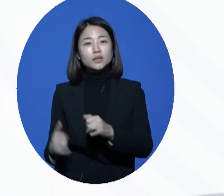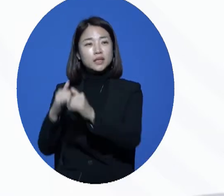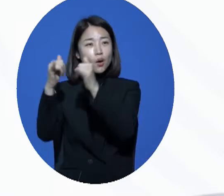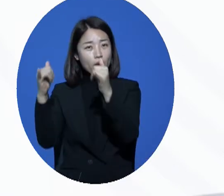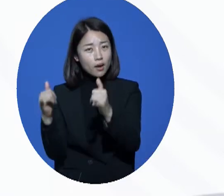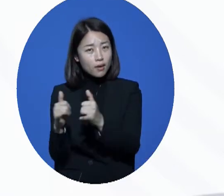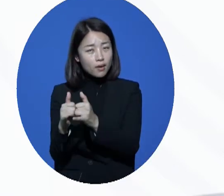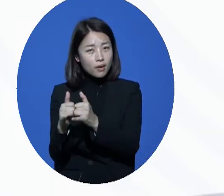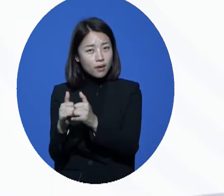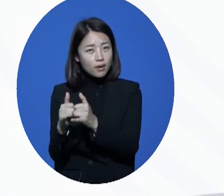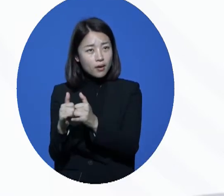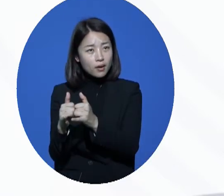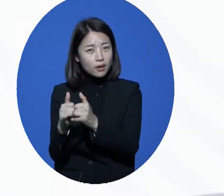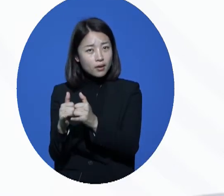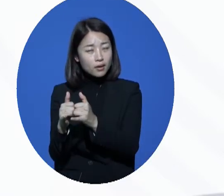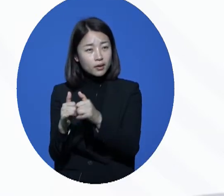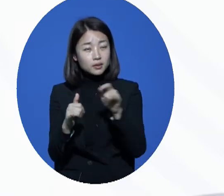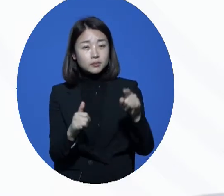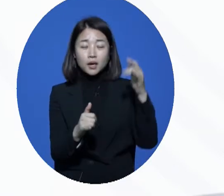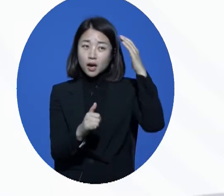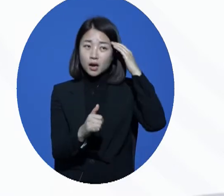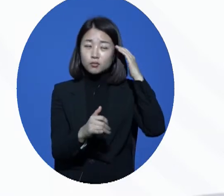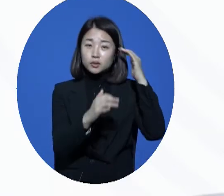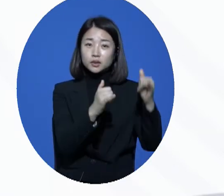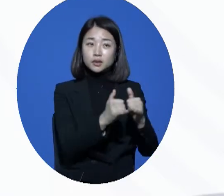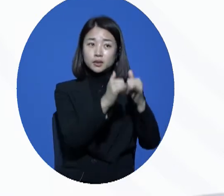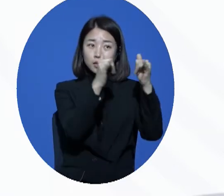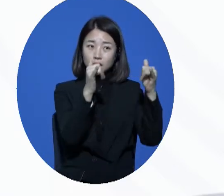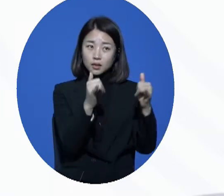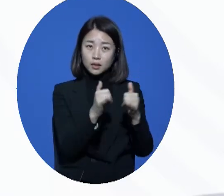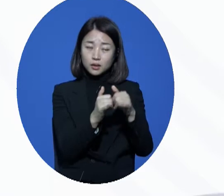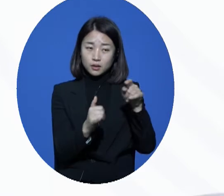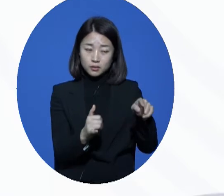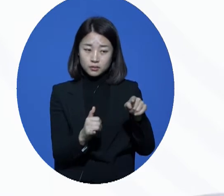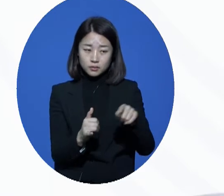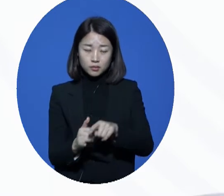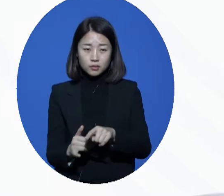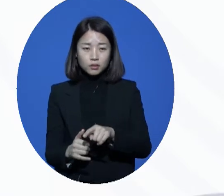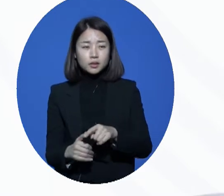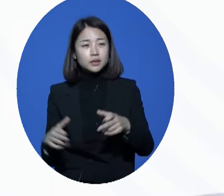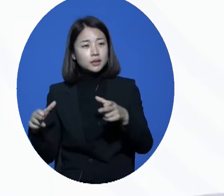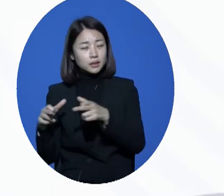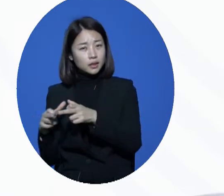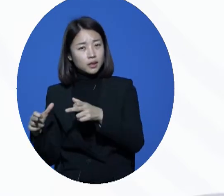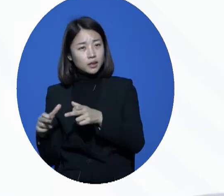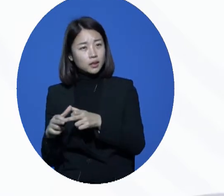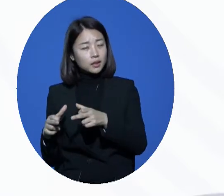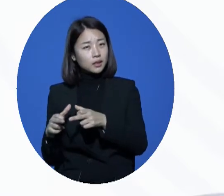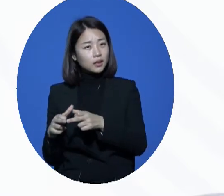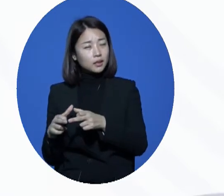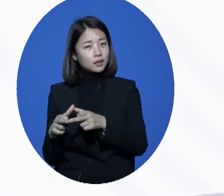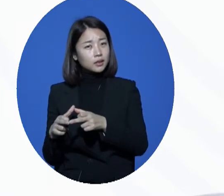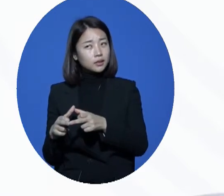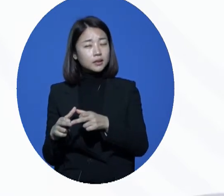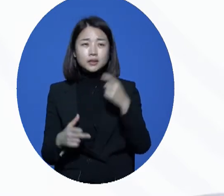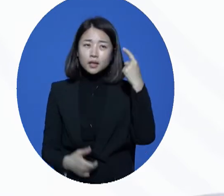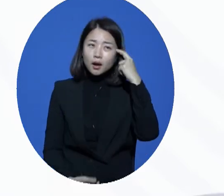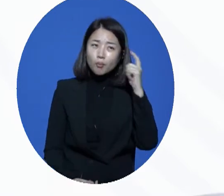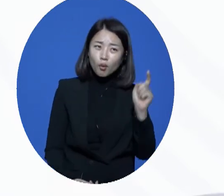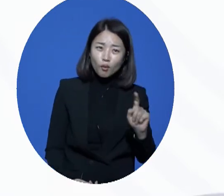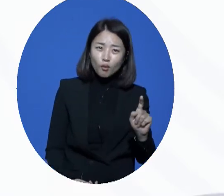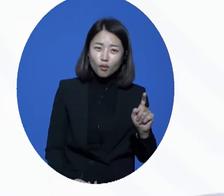사회가 가지고 있는, 이 사회가 상정하고 있는 어떤 인간상에 대한 공백을 우리가 마주하고 있다라고 생각을